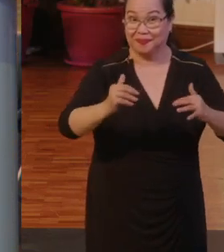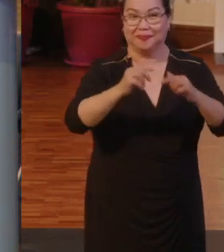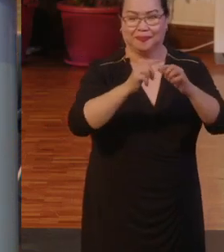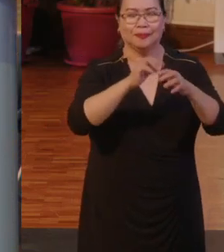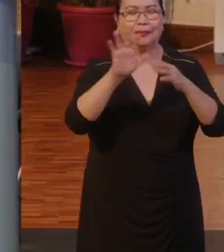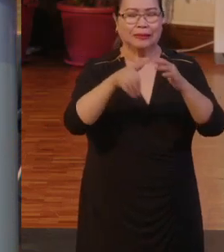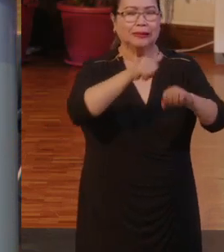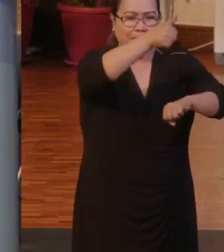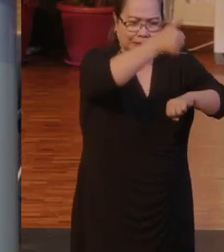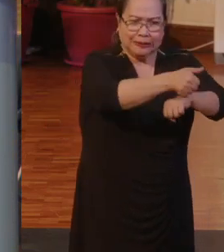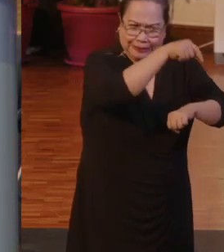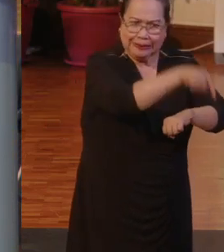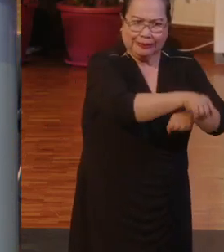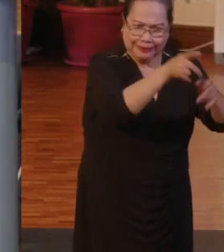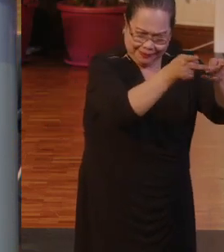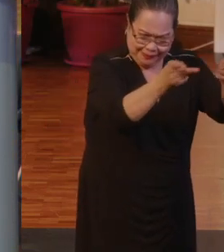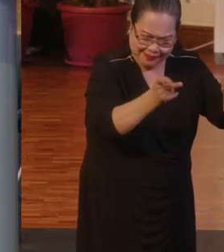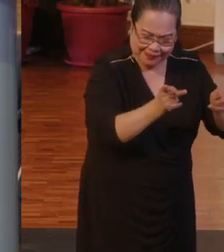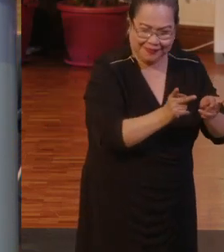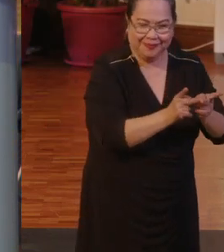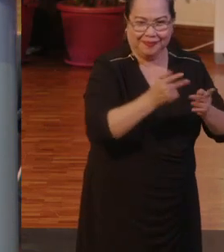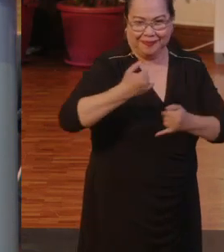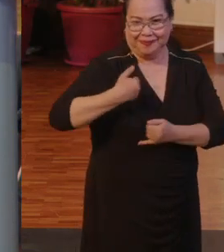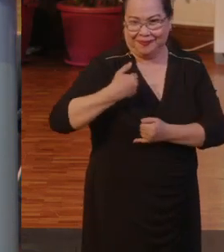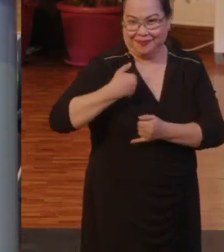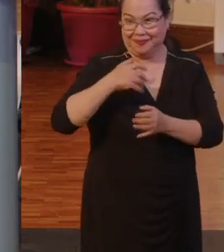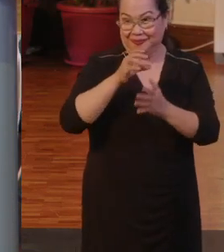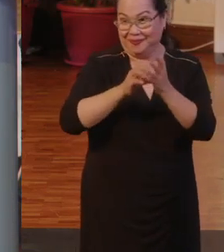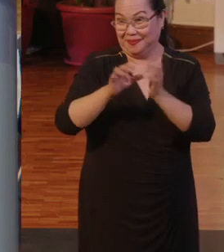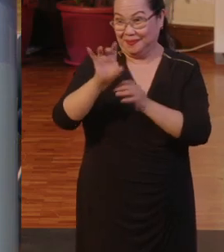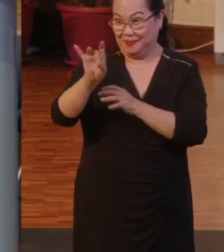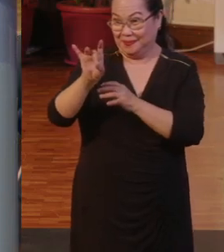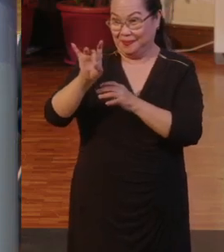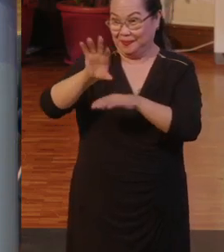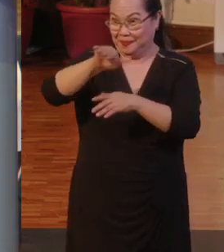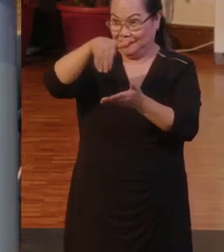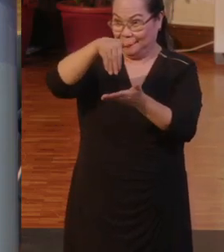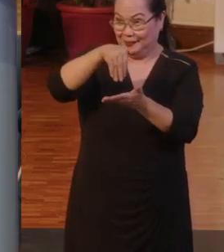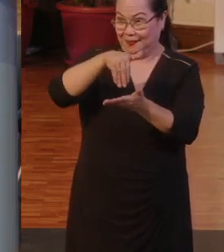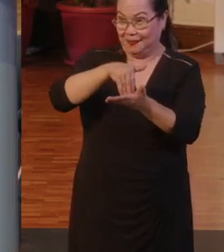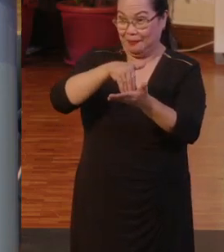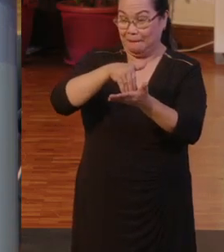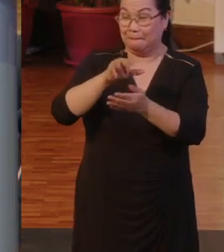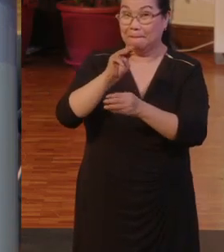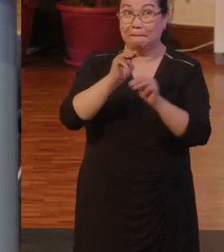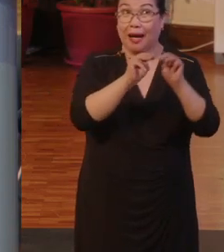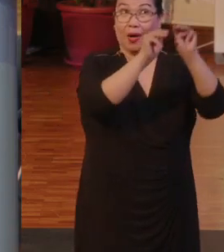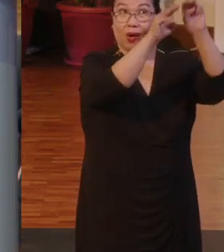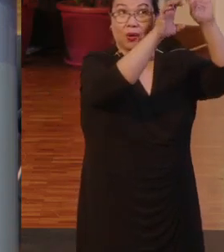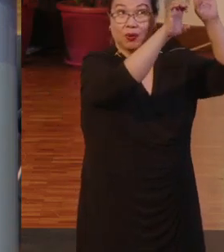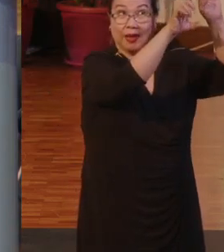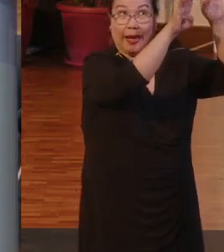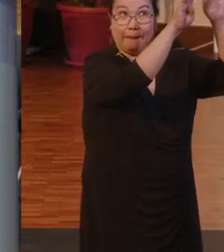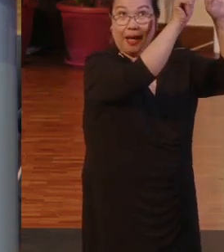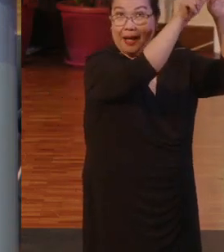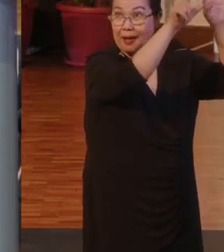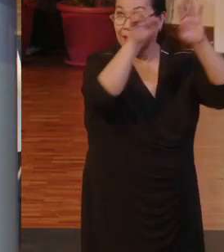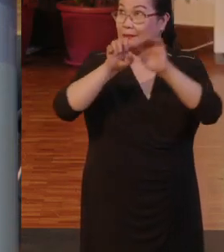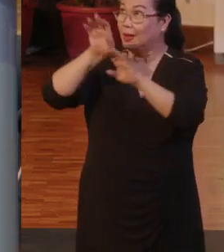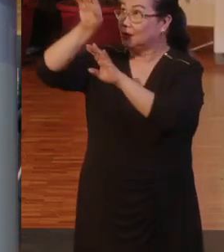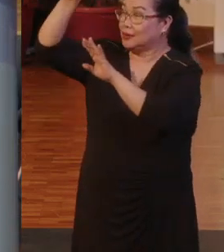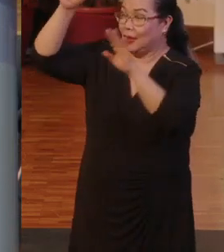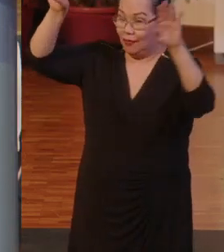nagtalaga muli ang bayan. Naalala niyo sa Joshua chapter 8, sa gitna ng Mount Ebal at Mount Gerizim, yung